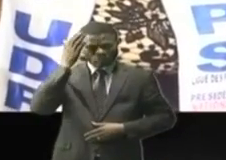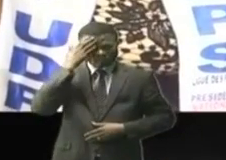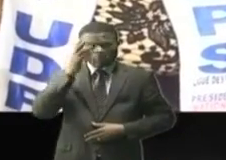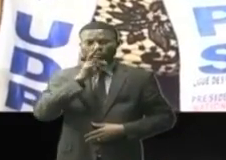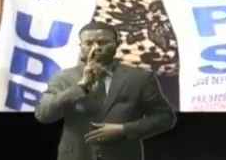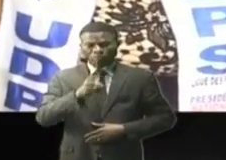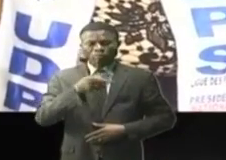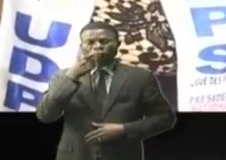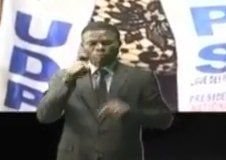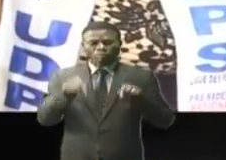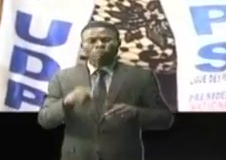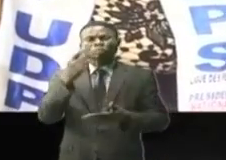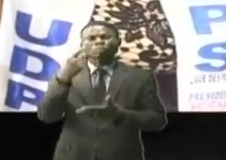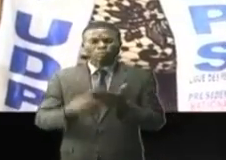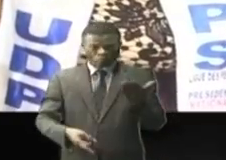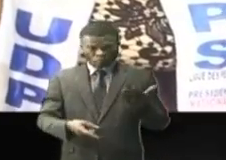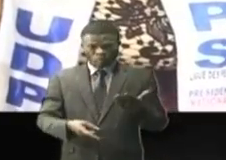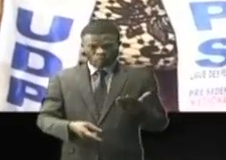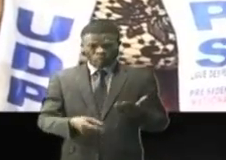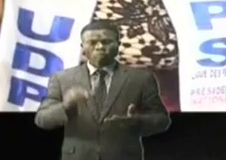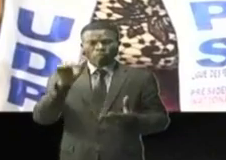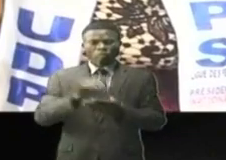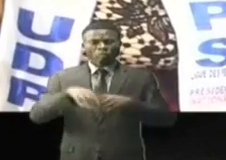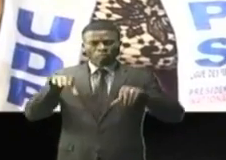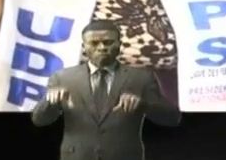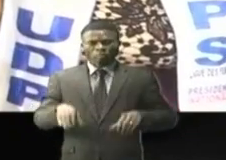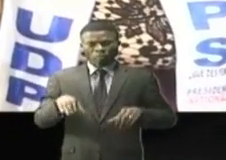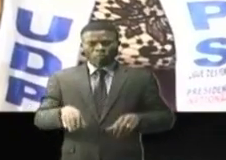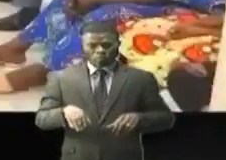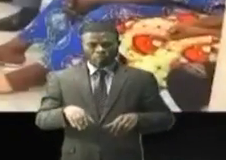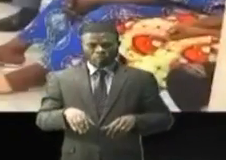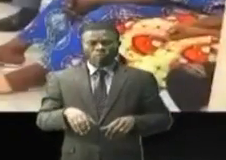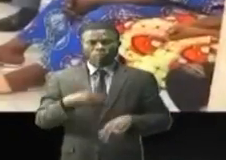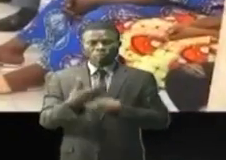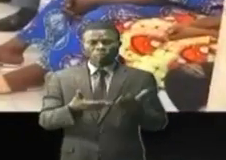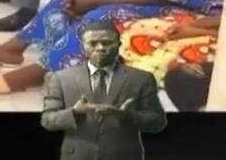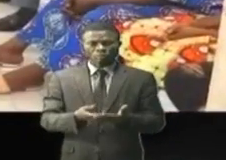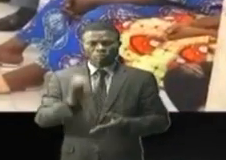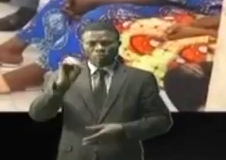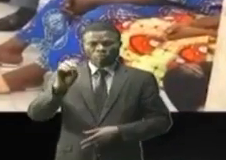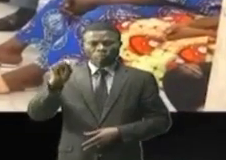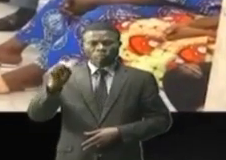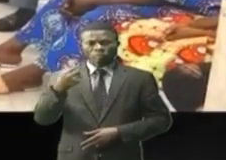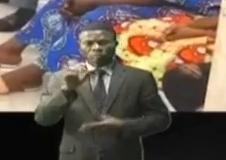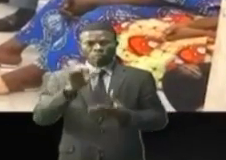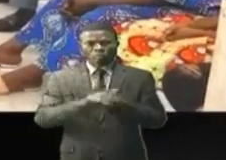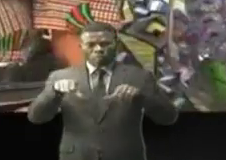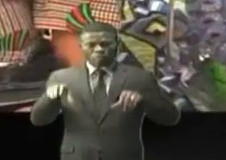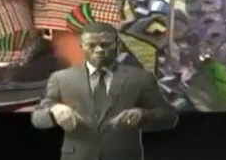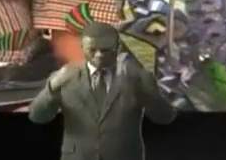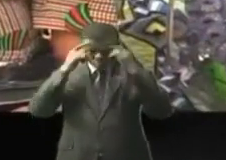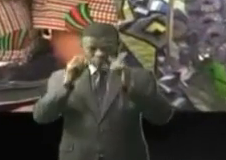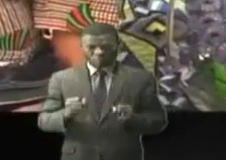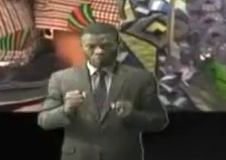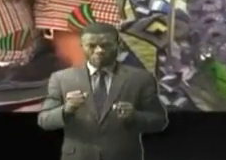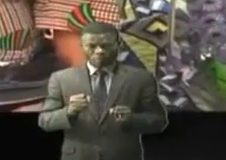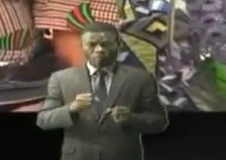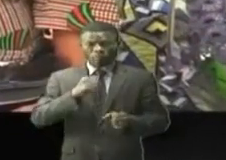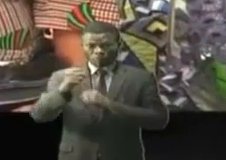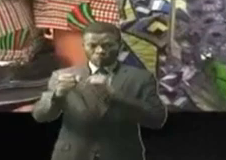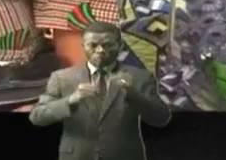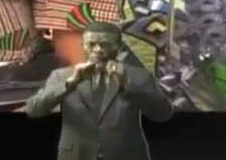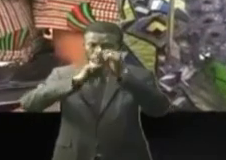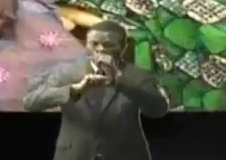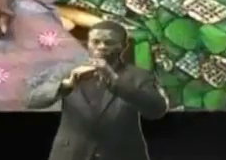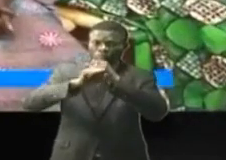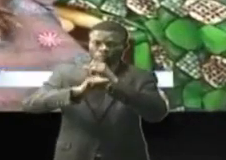quelle a été la mission que Moissia Congo s'était assignée. L'ONG Moissia Congo reste déterminée dans sa lutte de